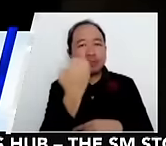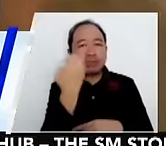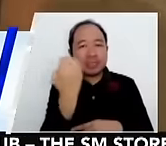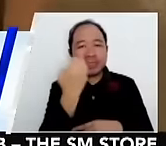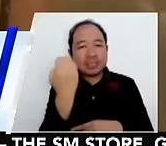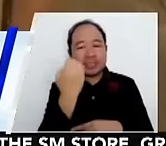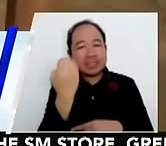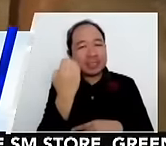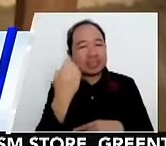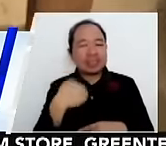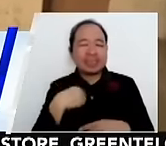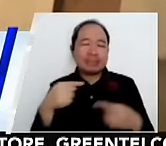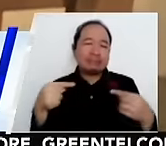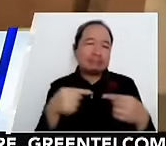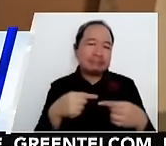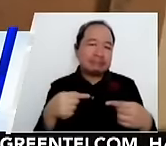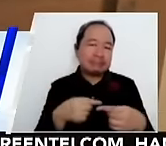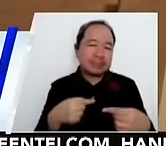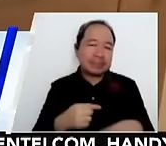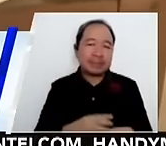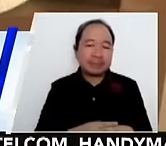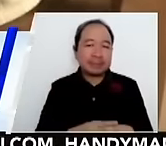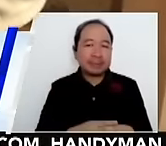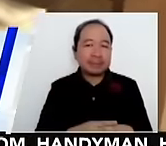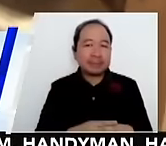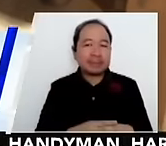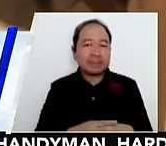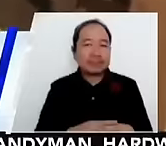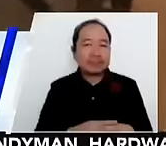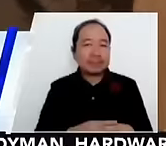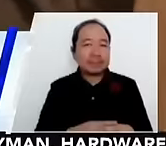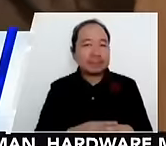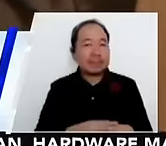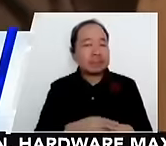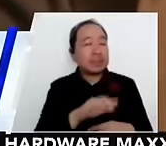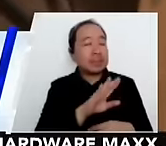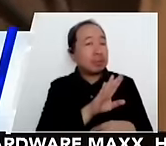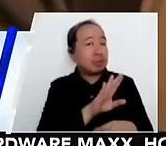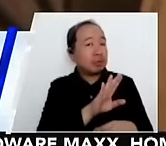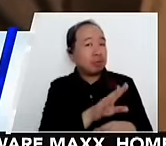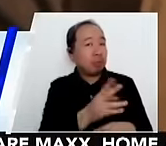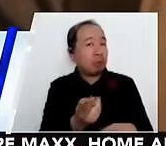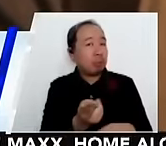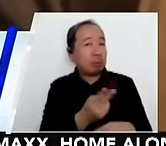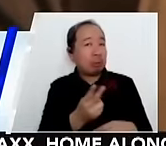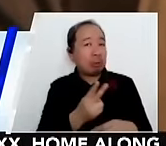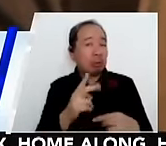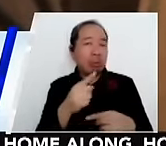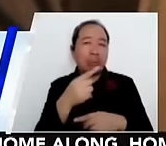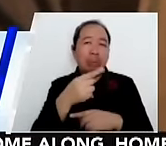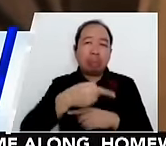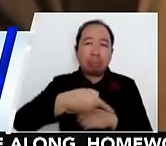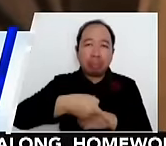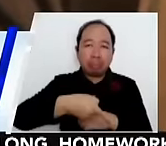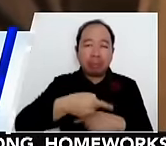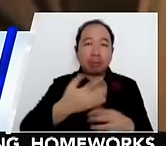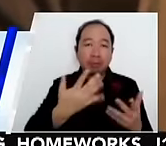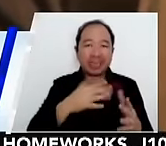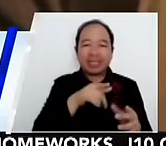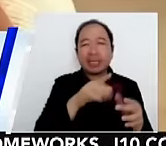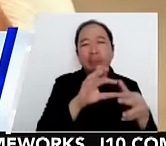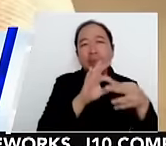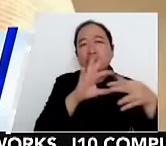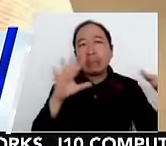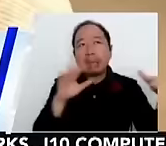Nagsakit. Nanlamig din ang masayang pagsasama ng mag-asawa matapos magtrabaho sa abroad ang kanyang